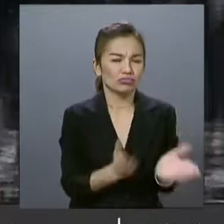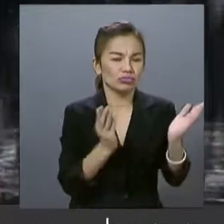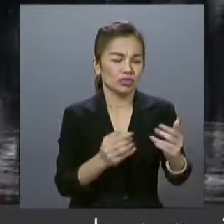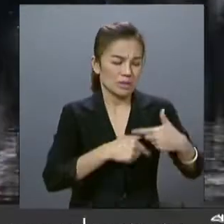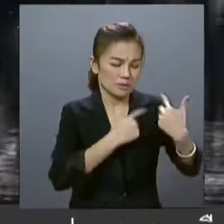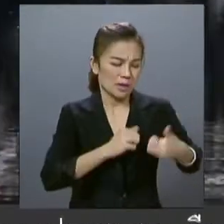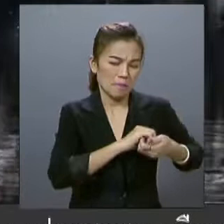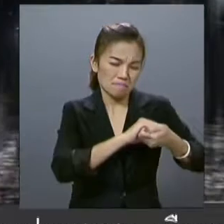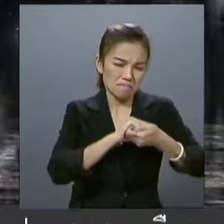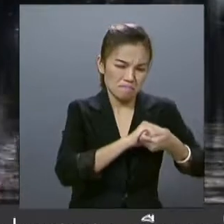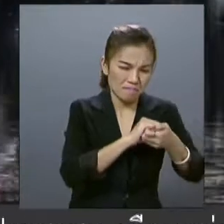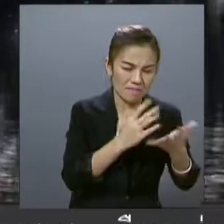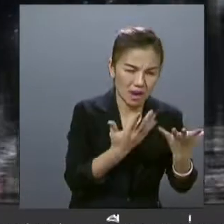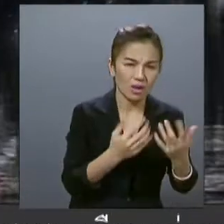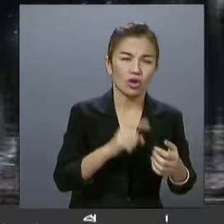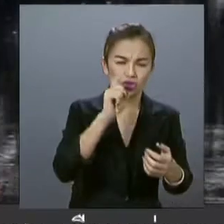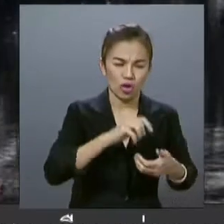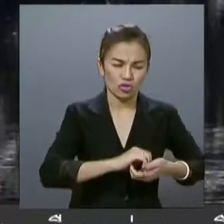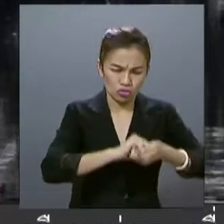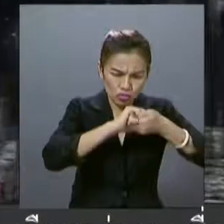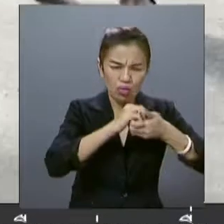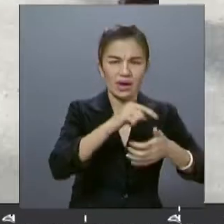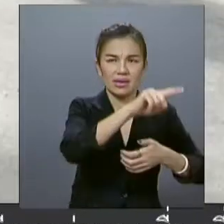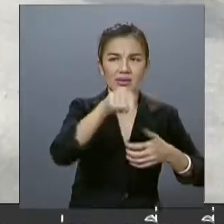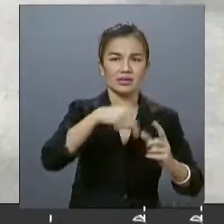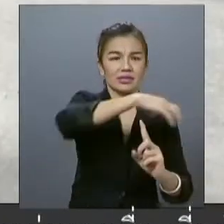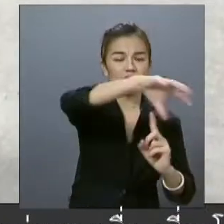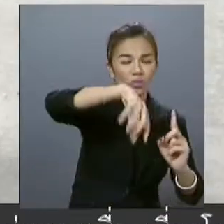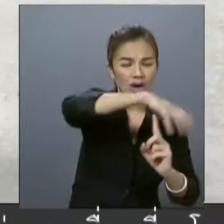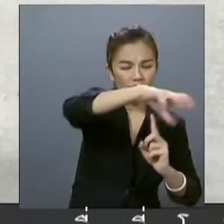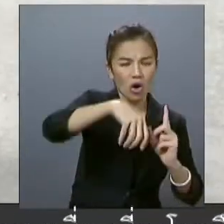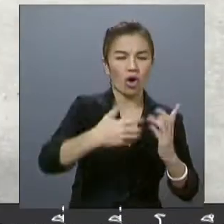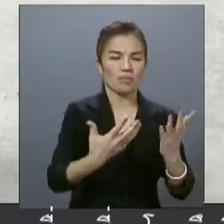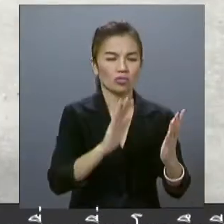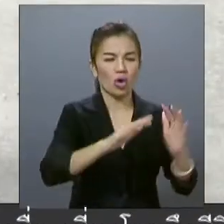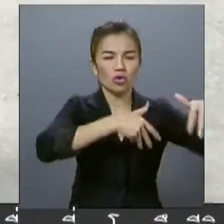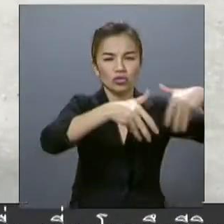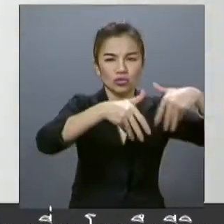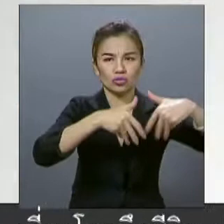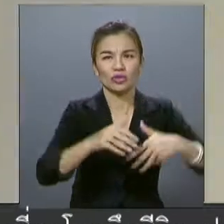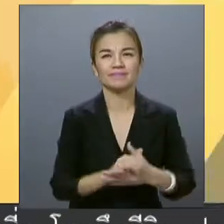ำนึกให้ชาวบ้านร่วมกันรักษาสิ่งแวดล้อมให้เกิดขึ้นในชุมชนแห่งนี้